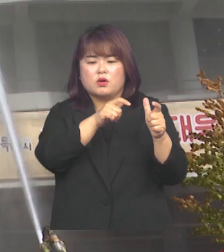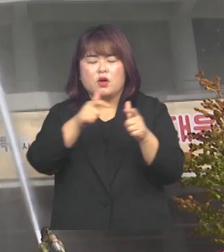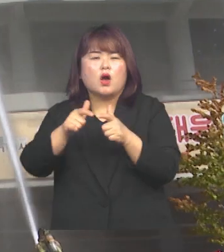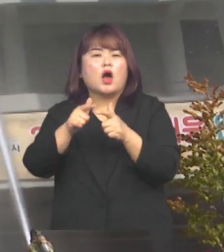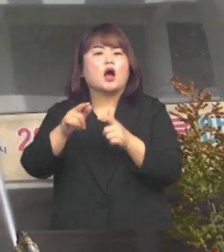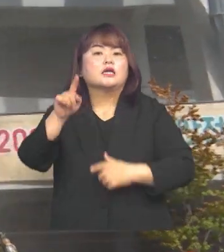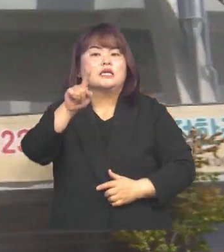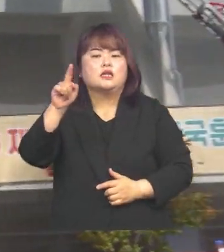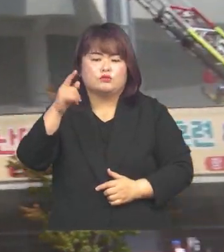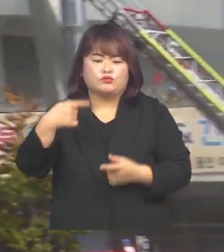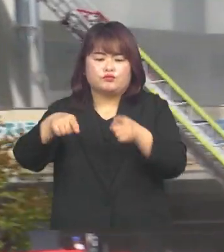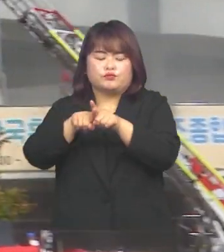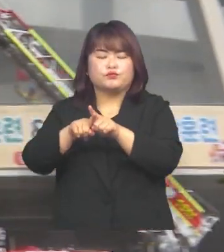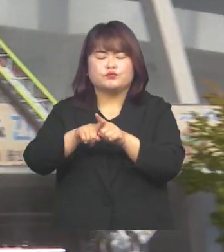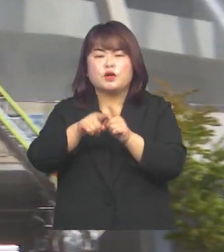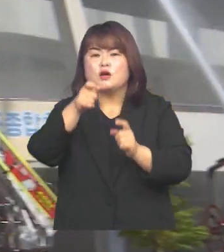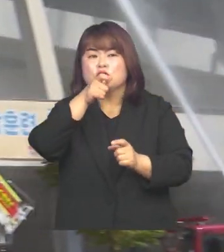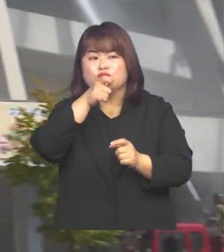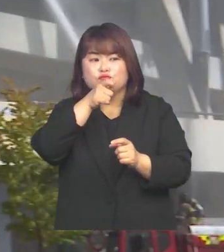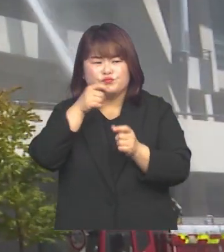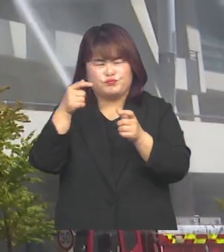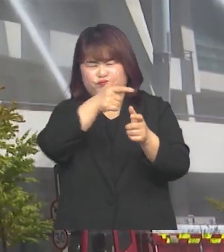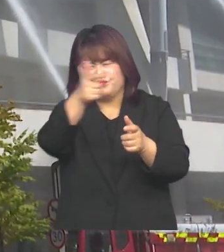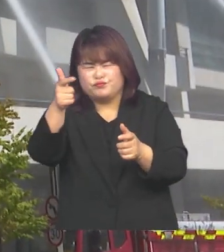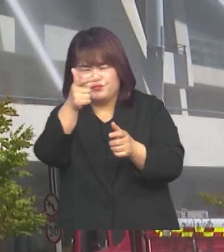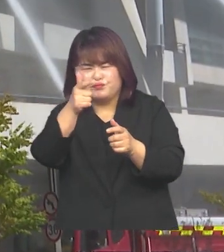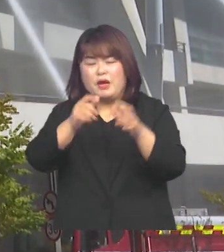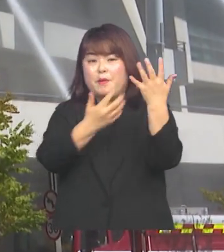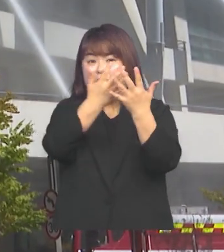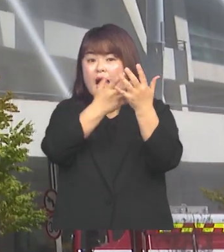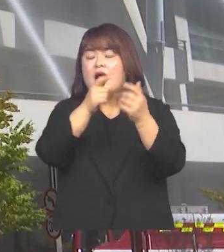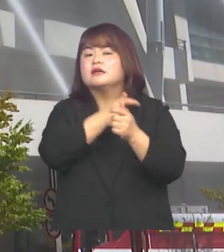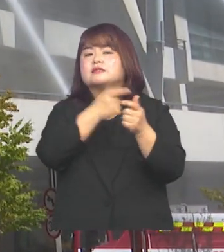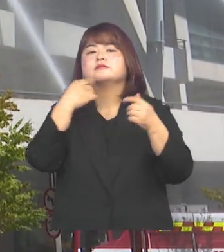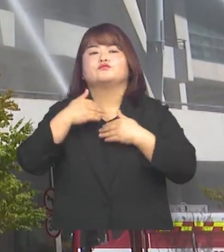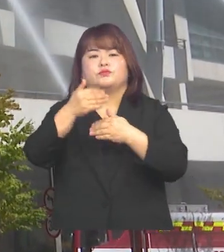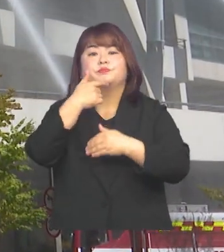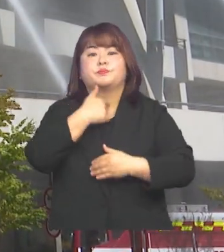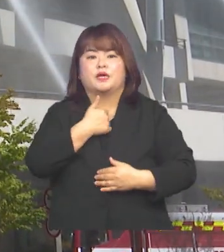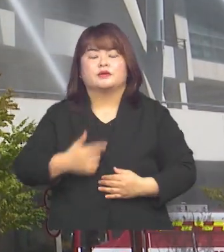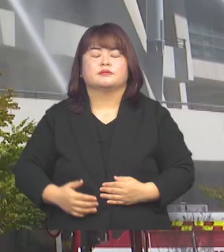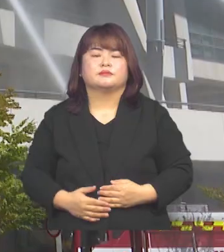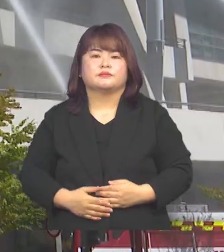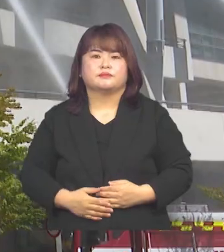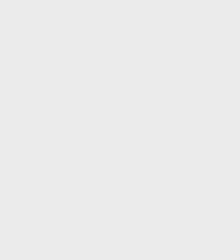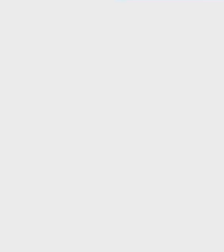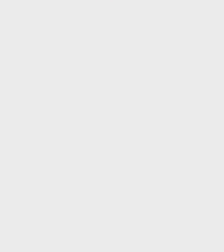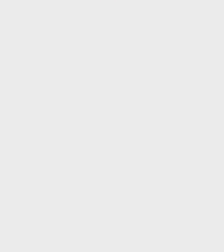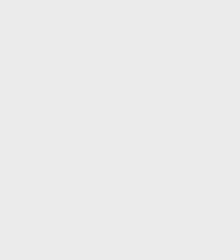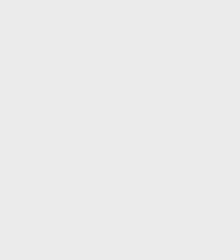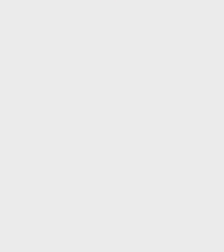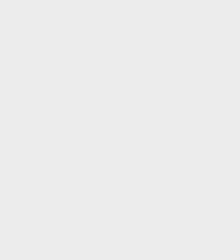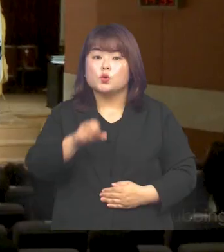여러 대의 소방차가 한꺼번에 화재를 진압하는 종합방수훈련도 진행했습니다.